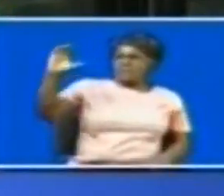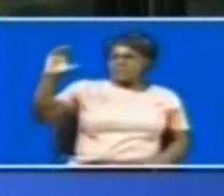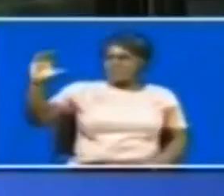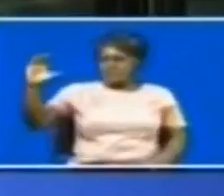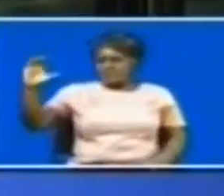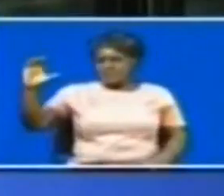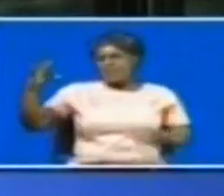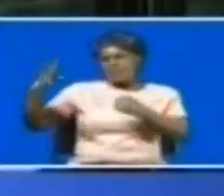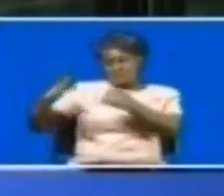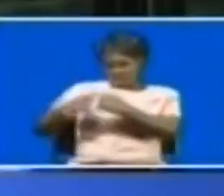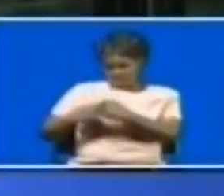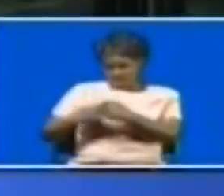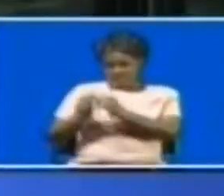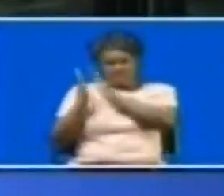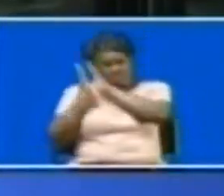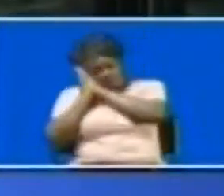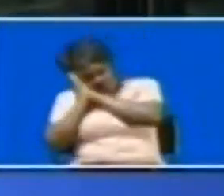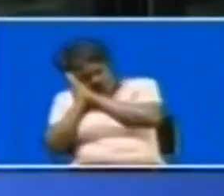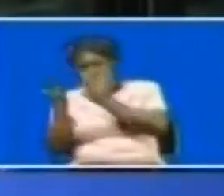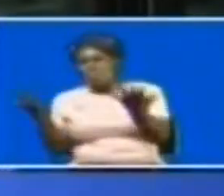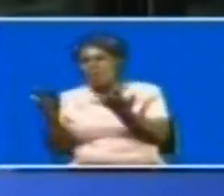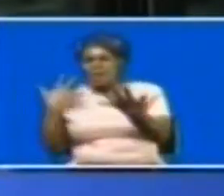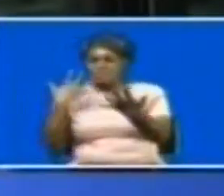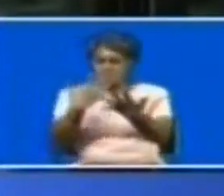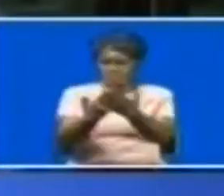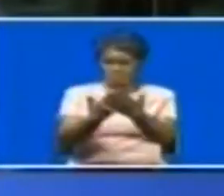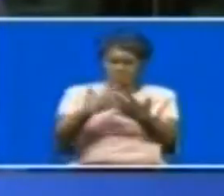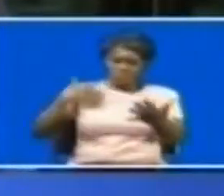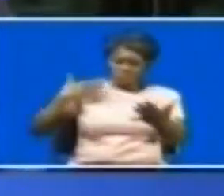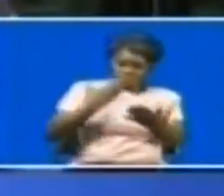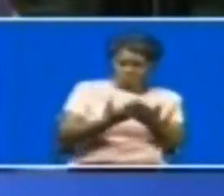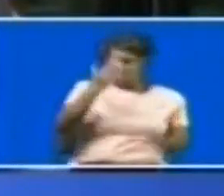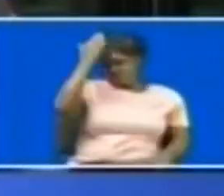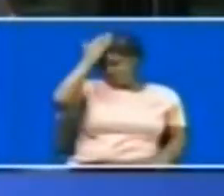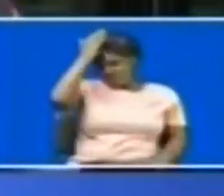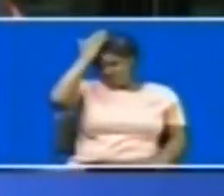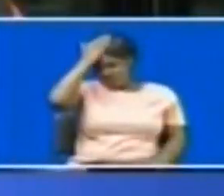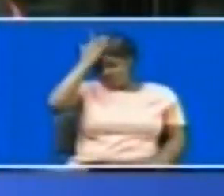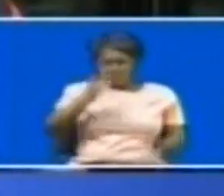ufisadi, 8 watalala ndani hadi siku ya Jumatatu. Duncan Hemba.